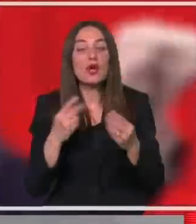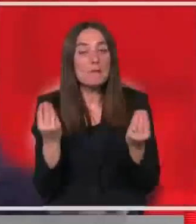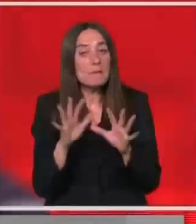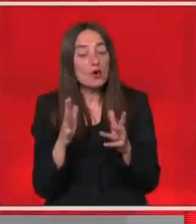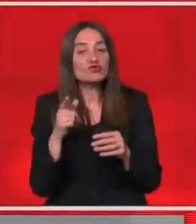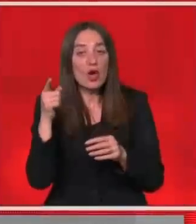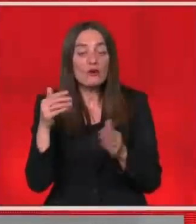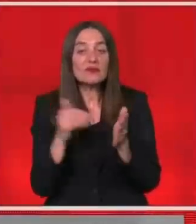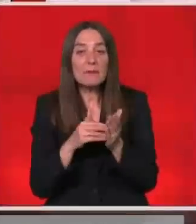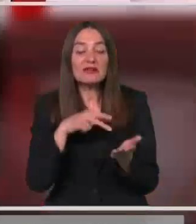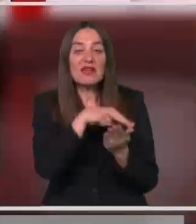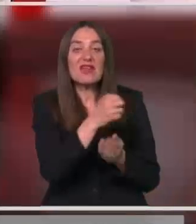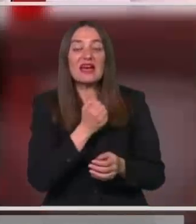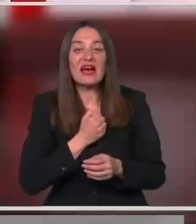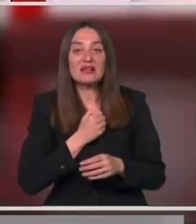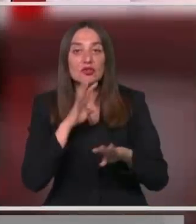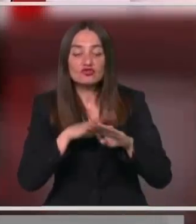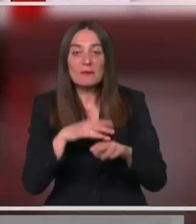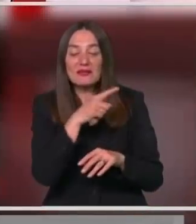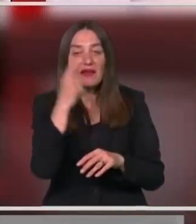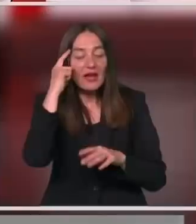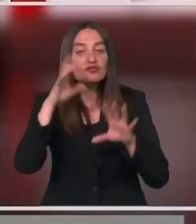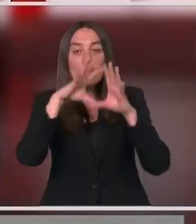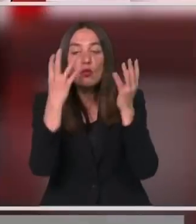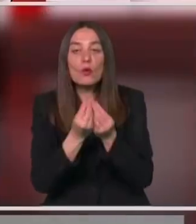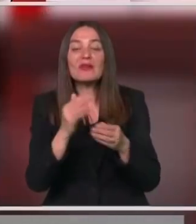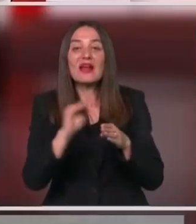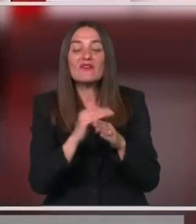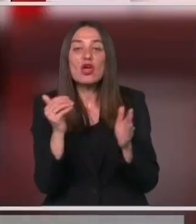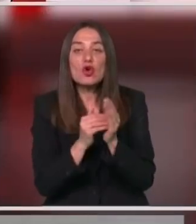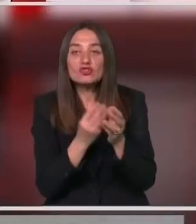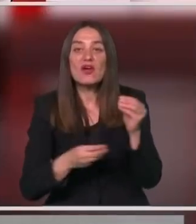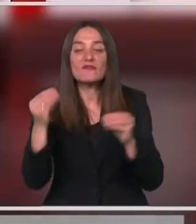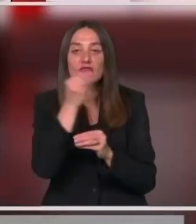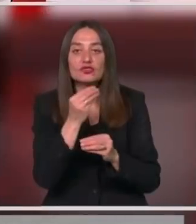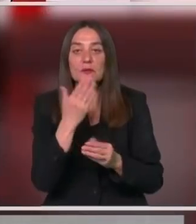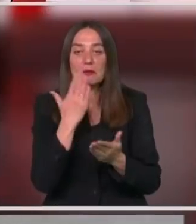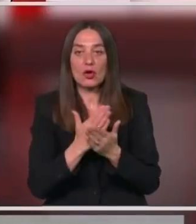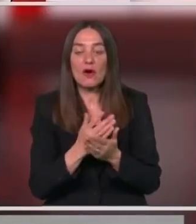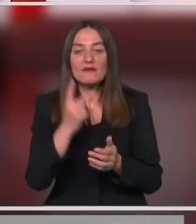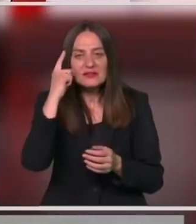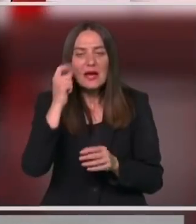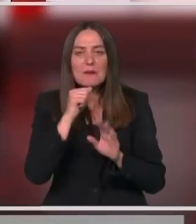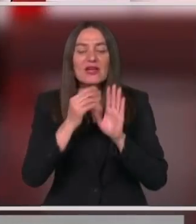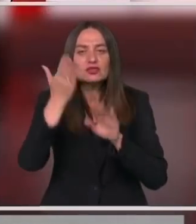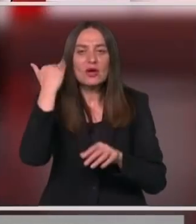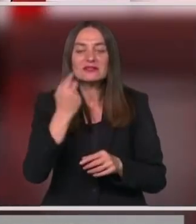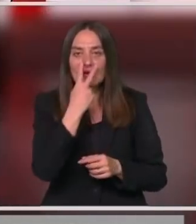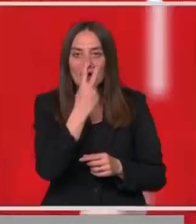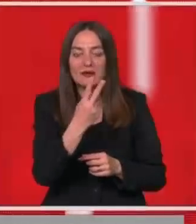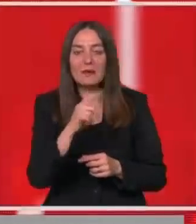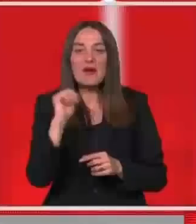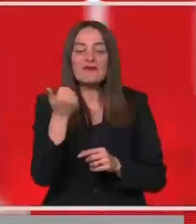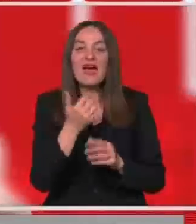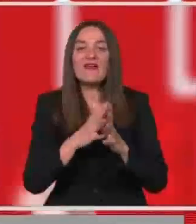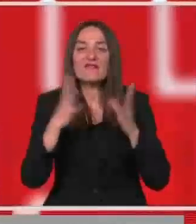treba da ide u garantnu šemu i na taj način bi se ukupan iznos likvidnosti još više povećao. Jer znamo da u istorijski gledano da je